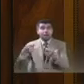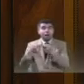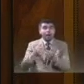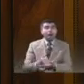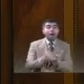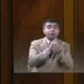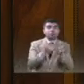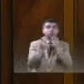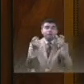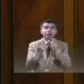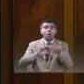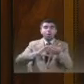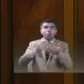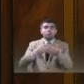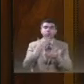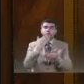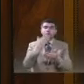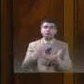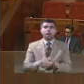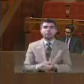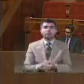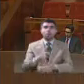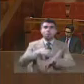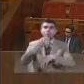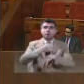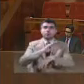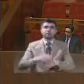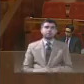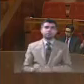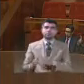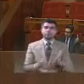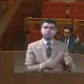سيدنا، والاستثمار المنتج. شكرا سيدنا، شكرا، انتهى الوقت.